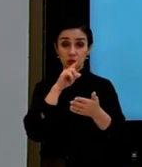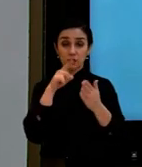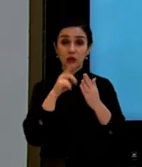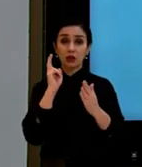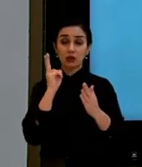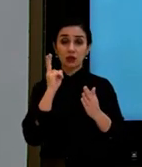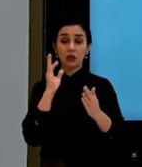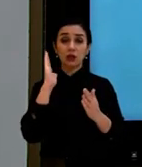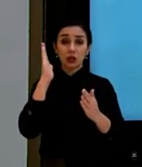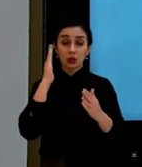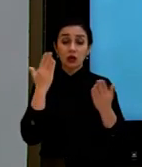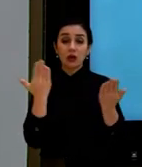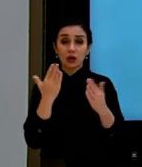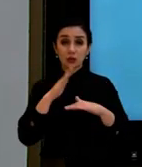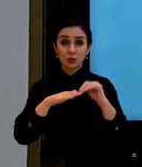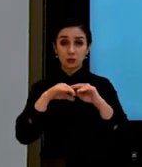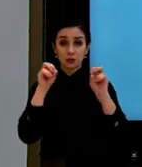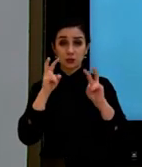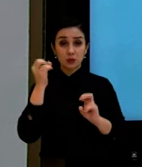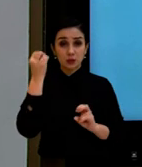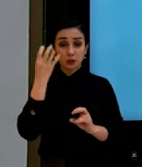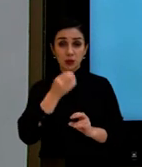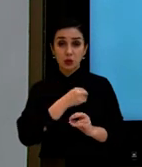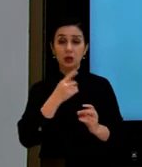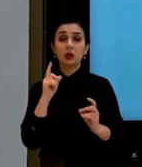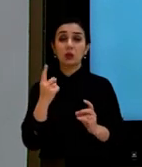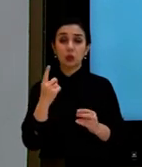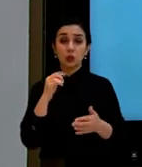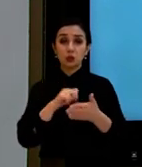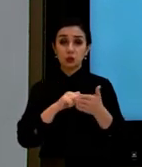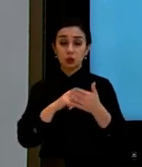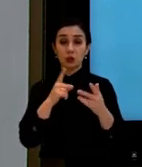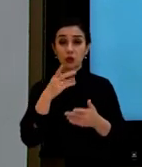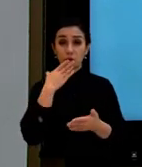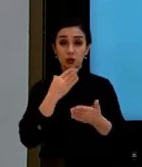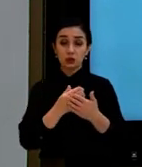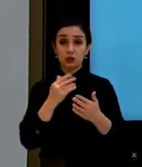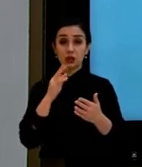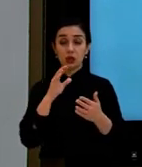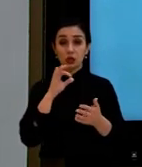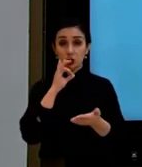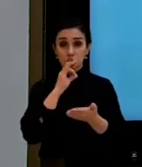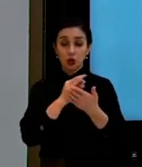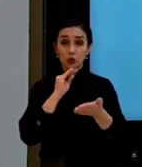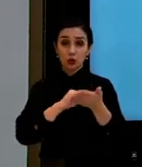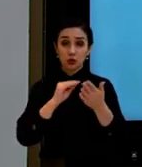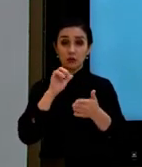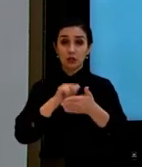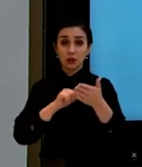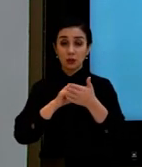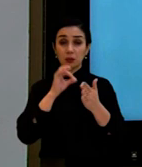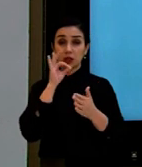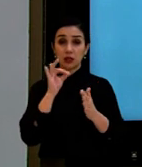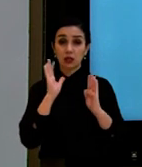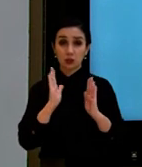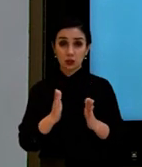siz qaysi kasb egasi bo'lmoqchisiz va nima uchun? Demak, bunga o'zingiz javob yozasiz va sababini keltirib o'tasiz.